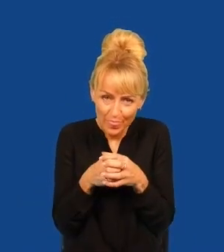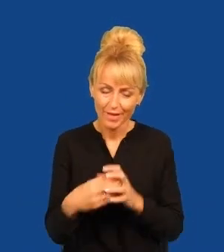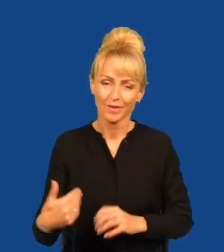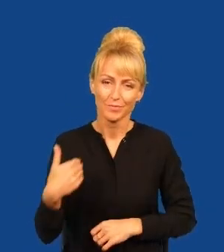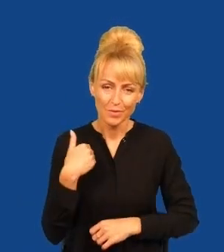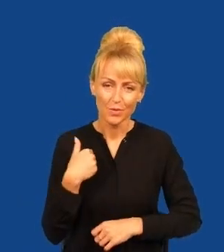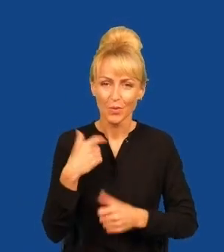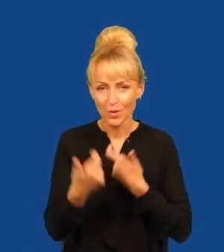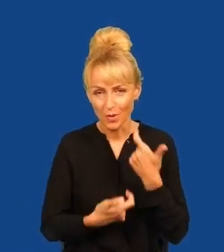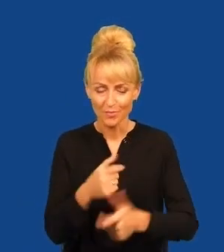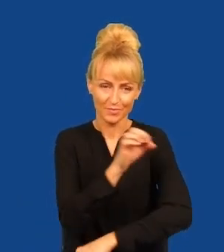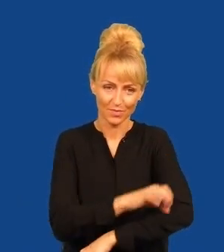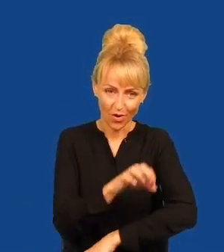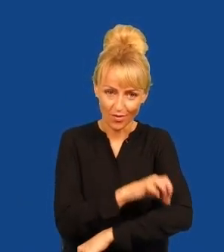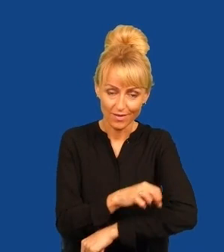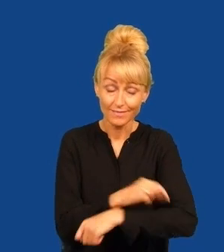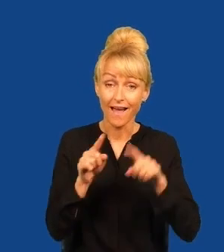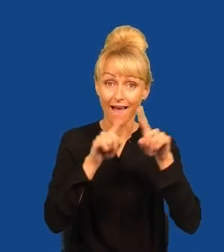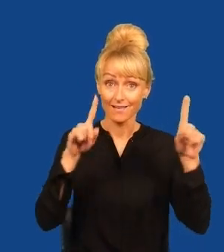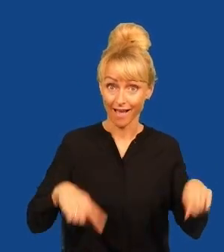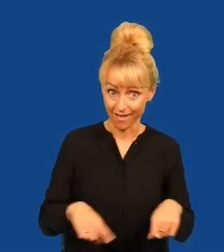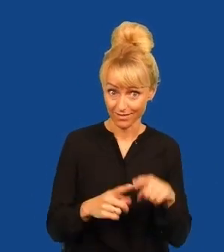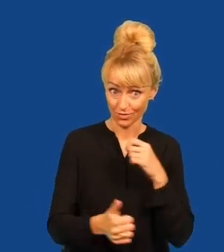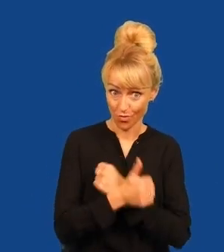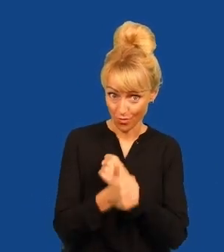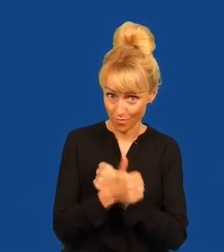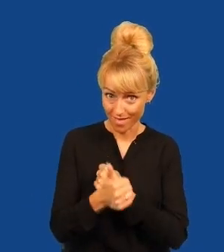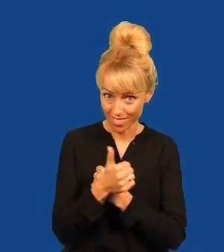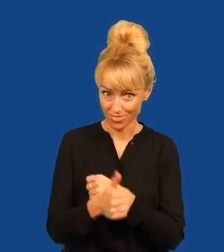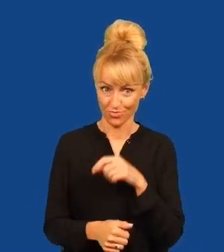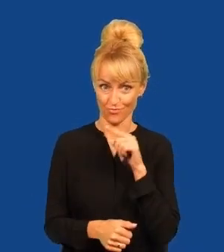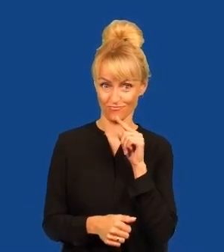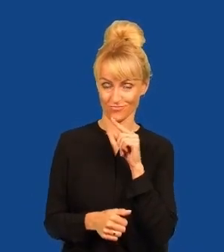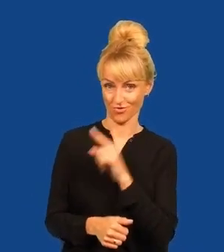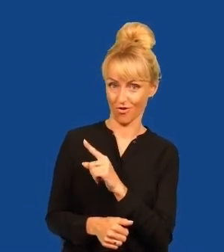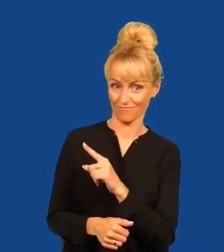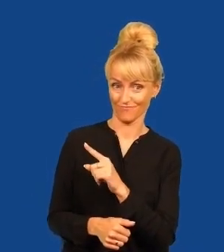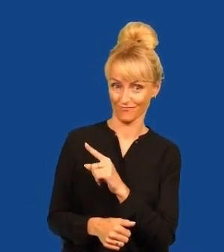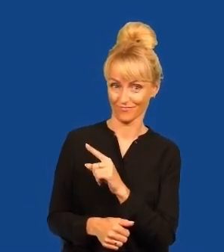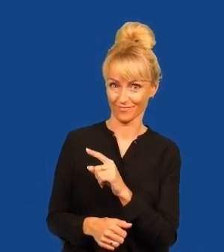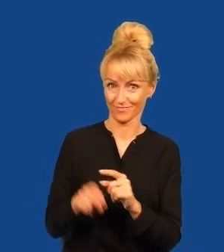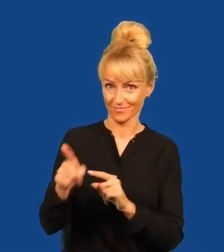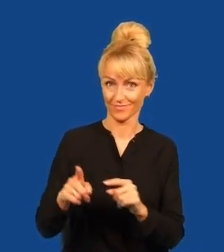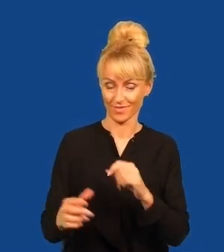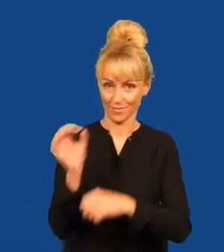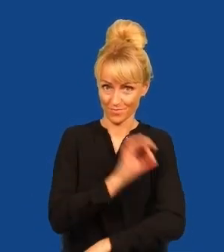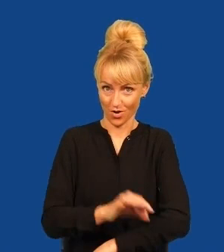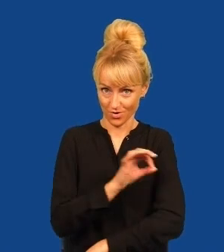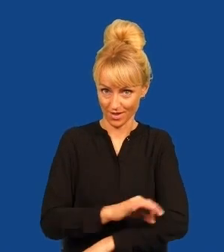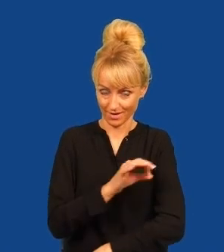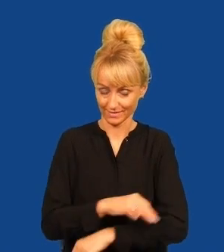Jeśli chodzi o karty dokumentów, bo na tym chcę się skupić, zaprojektowaliśmy to. W taki sposób chcieliśmy, żeby karty dokumentów użytkownik